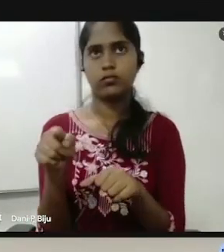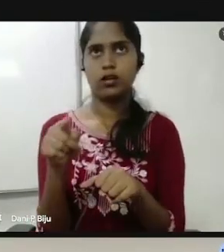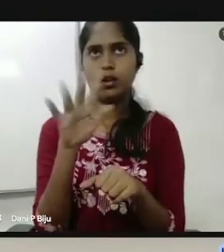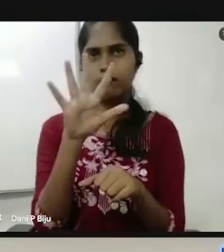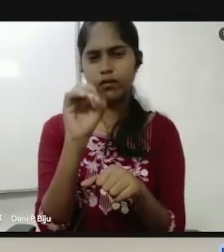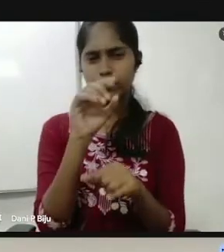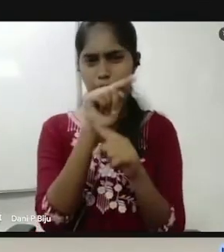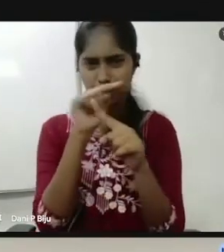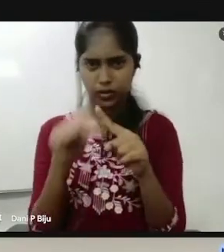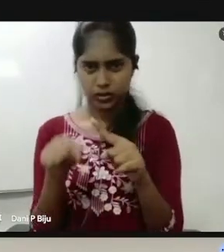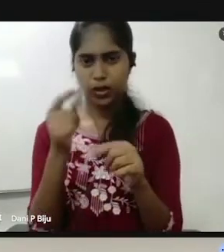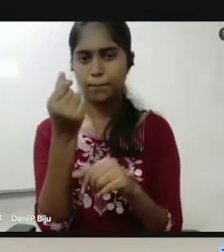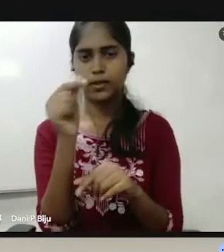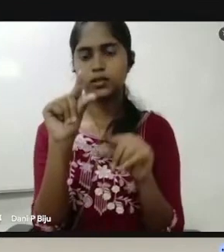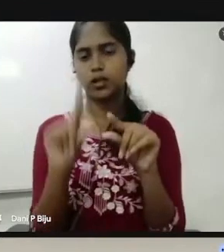പോയാൽ എത്രയാണ്